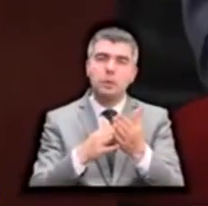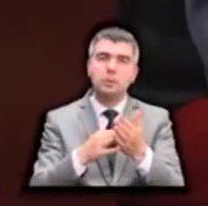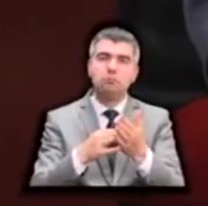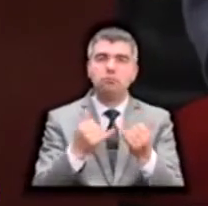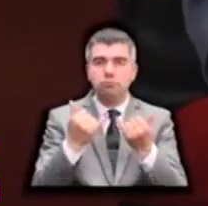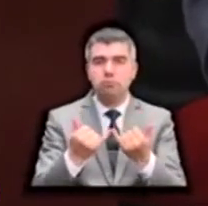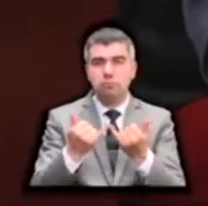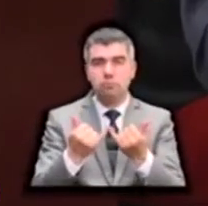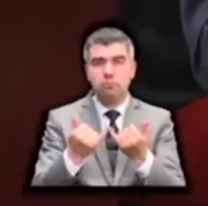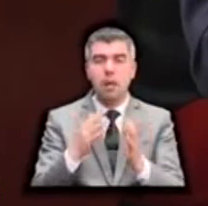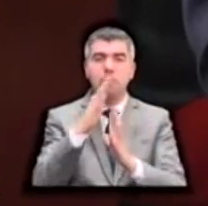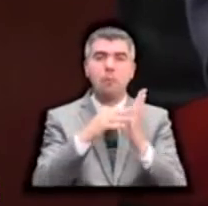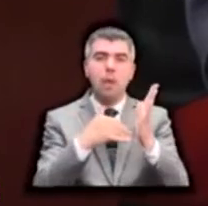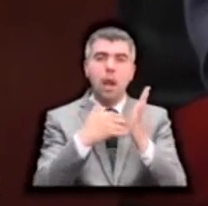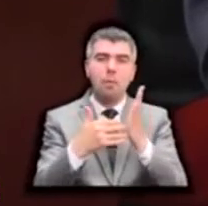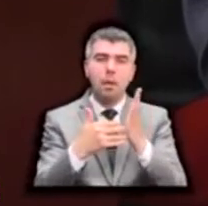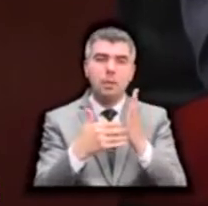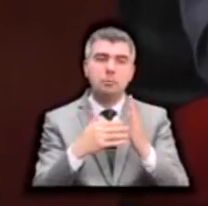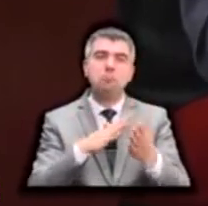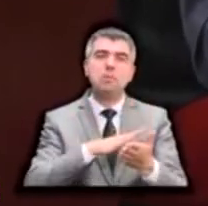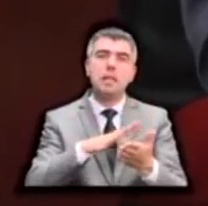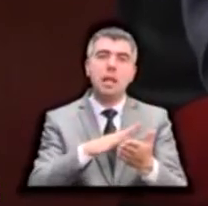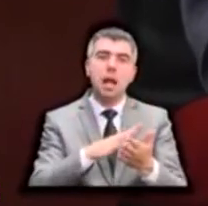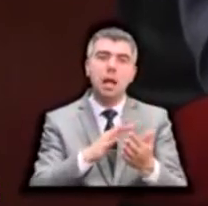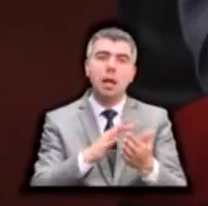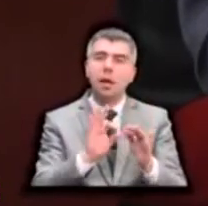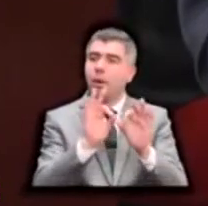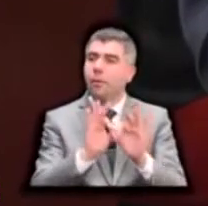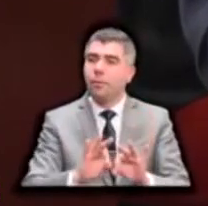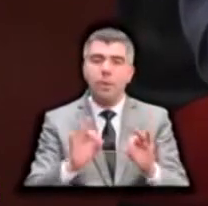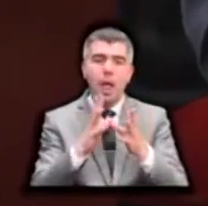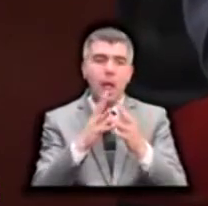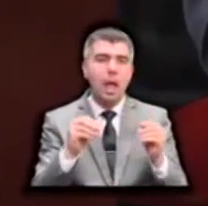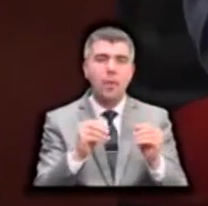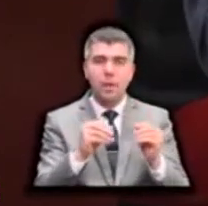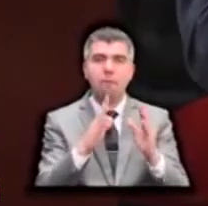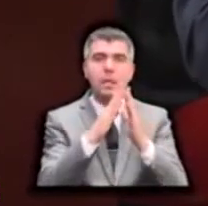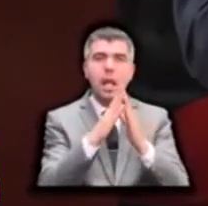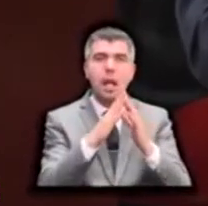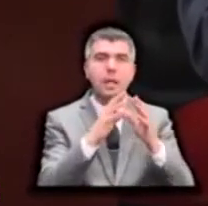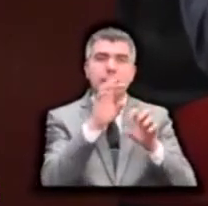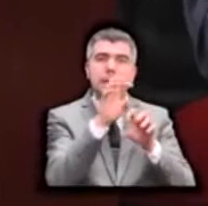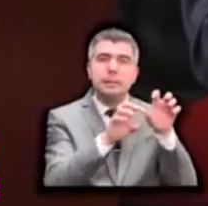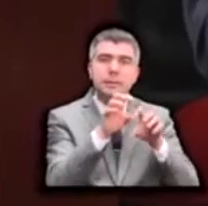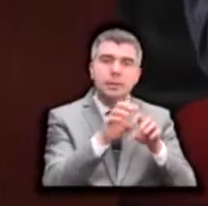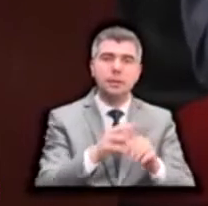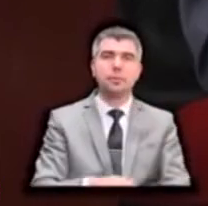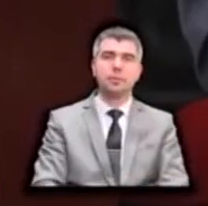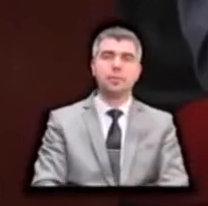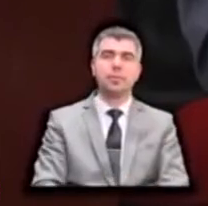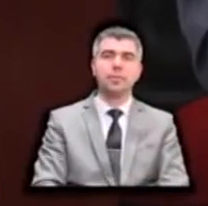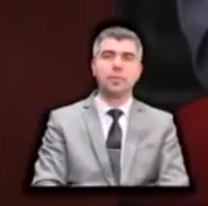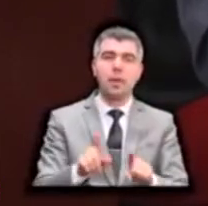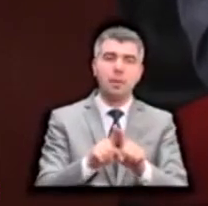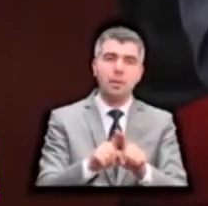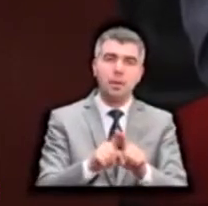في إطار برنامج مدن بدون صفيح. بالفعل هذا البرنامج يشهد وتيرة إنجاز لا بأس